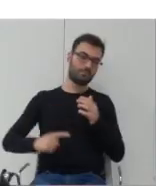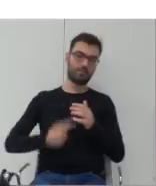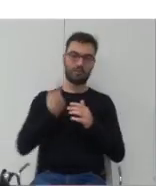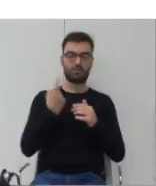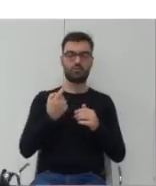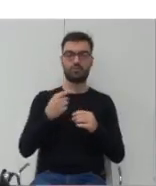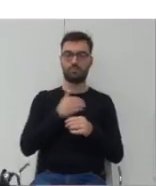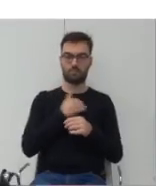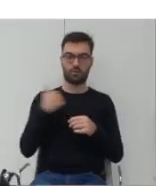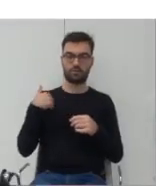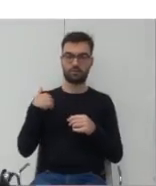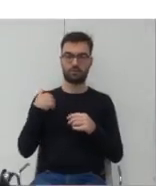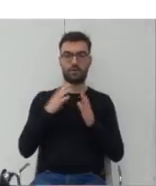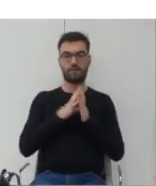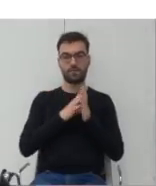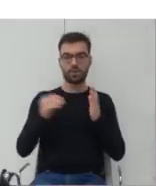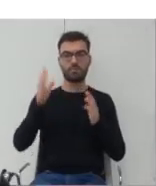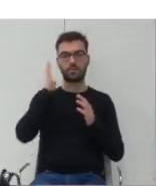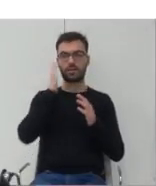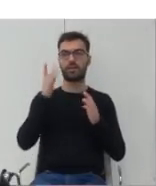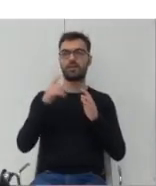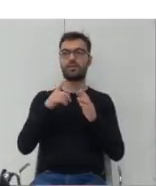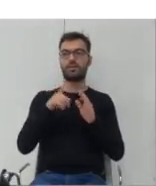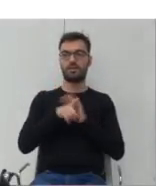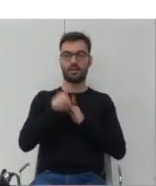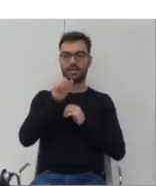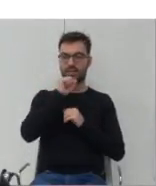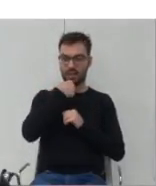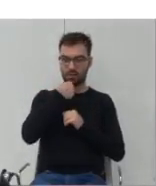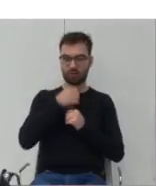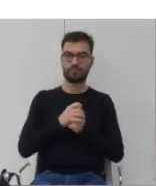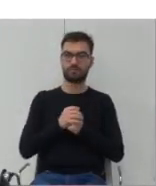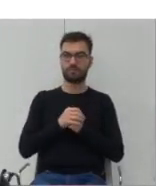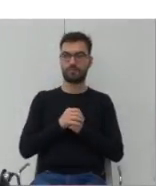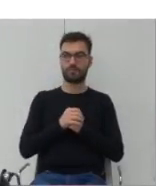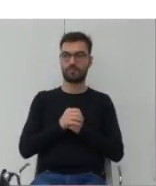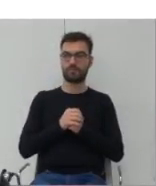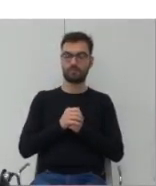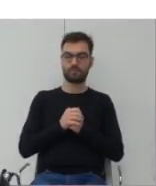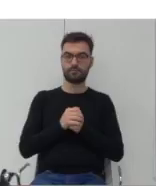Polsce wzorcowe mieszkanie seniora, które